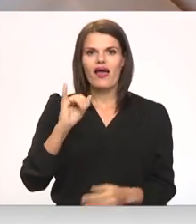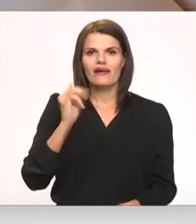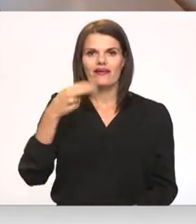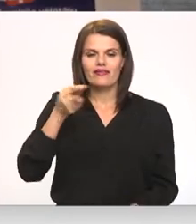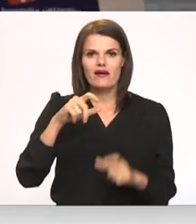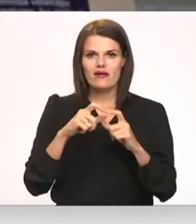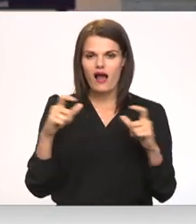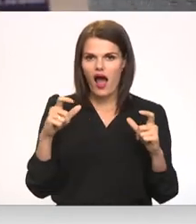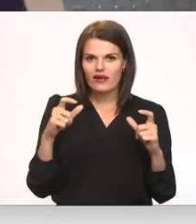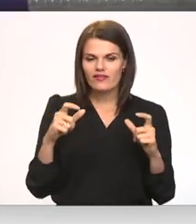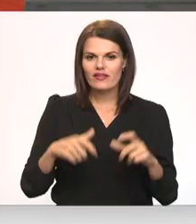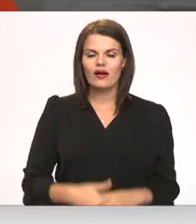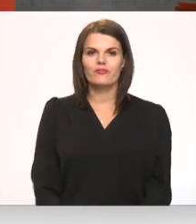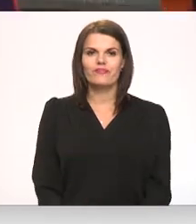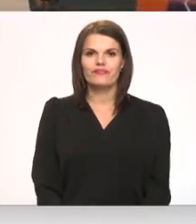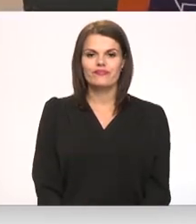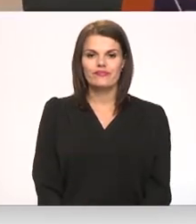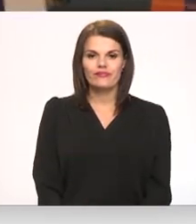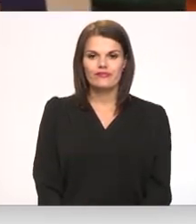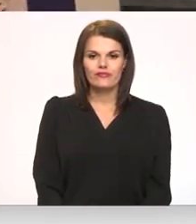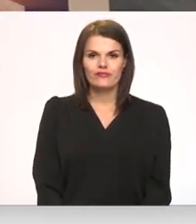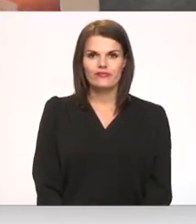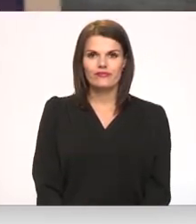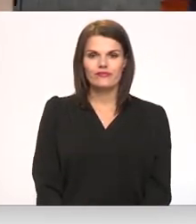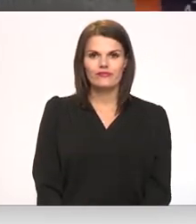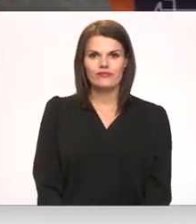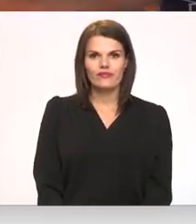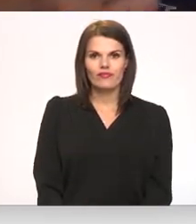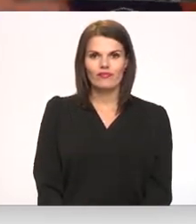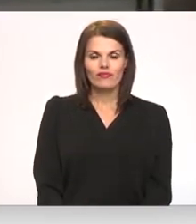karte. Ilze Kalve, Latvijas televīzija no Svanzijas, Lielbritānijā.